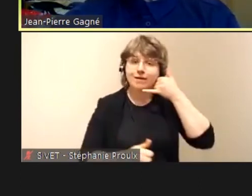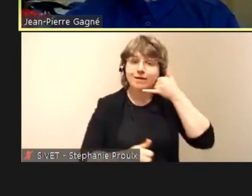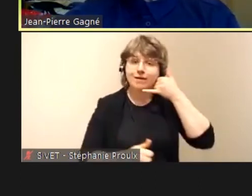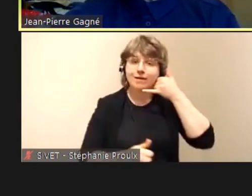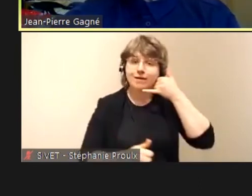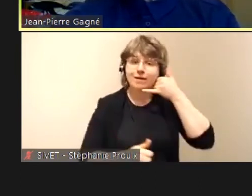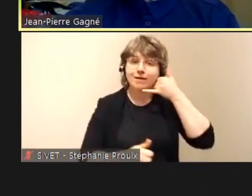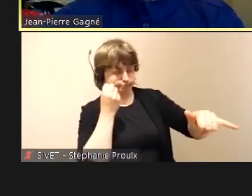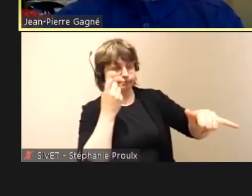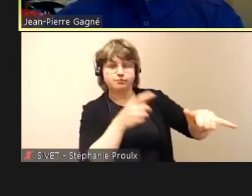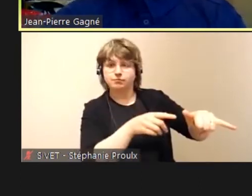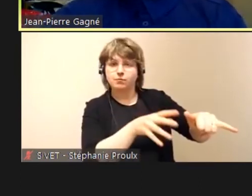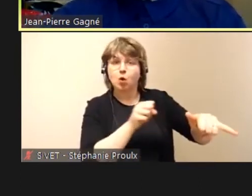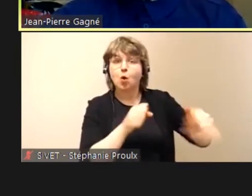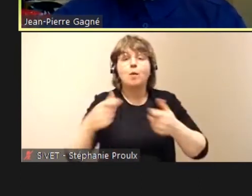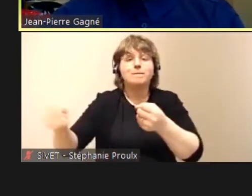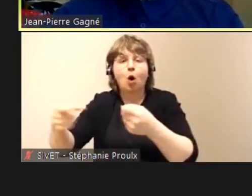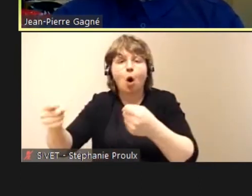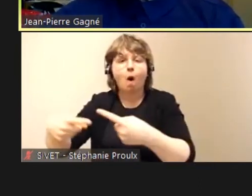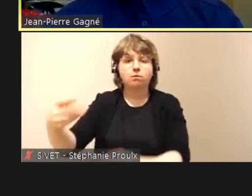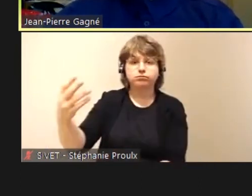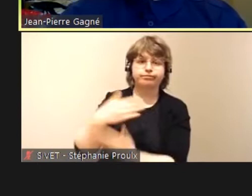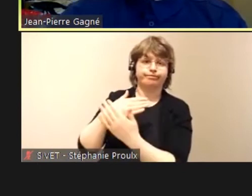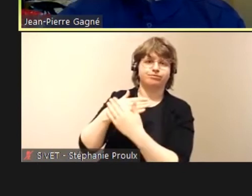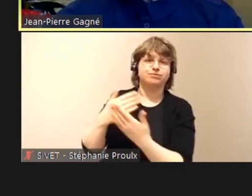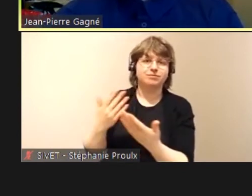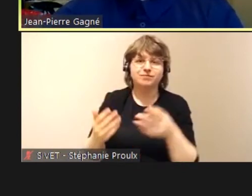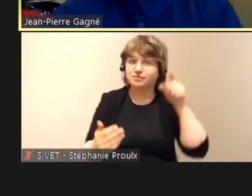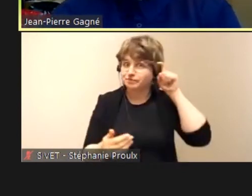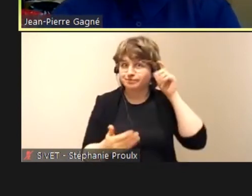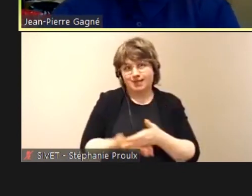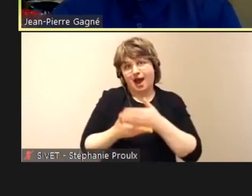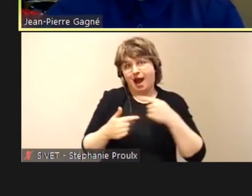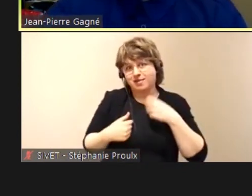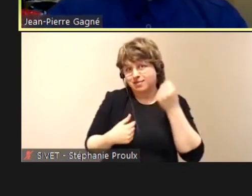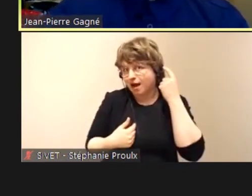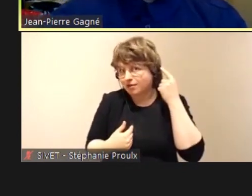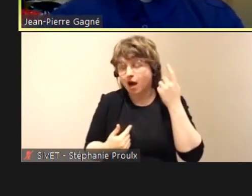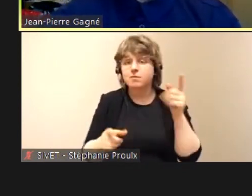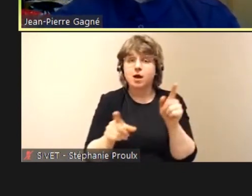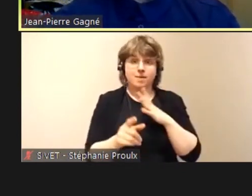de fonctionner. Mais malheureusement, les aides auditives ne sont pas